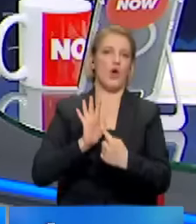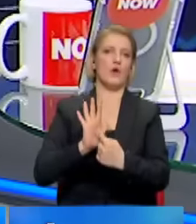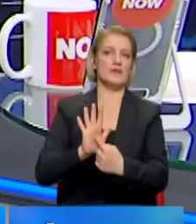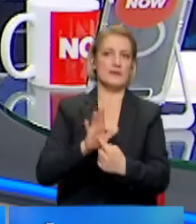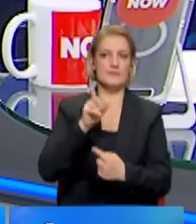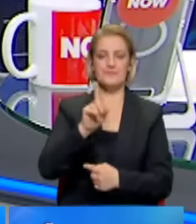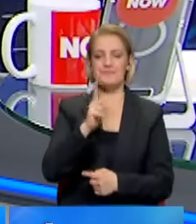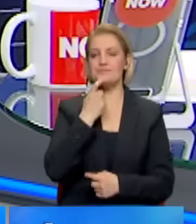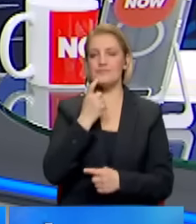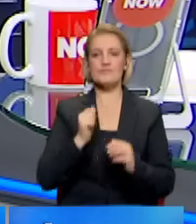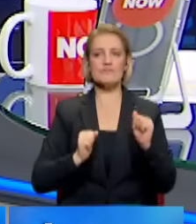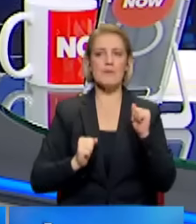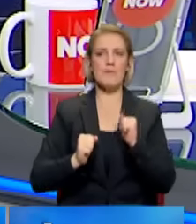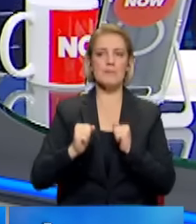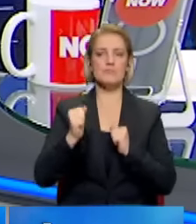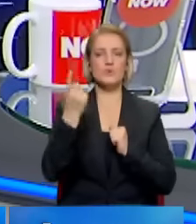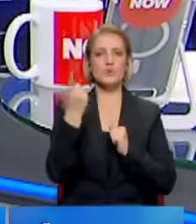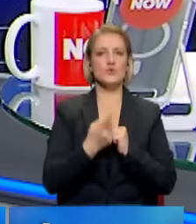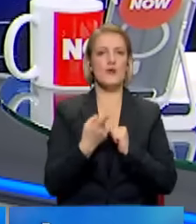ve 10 yılda fiyat artışları